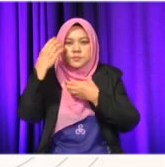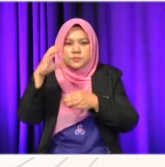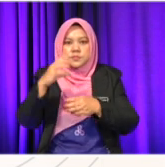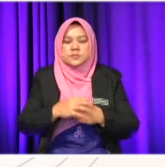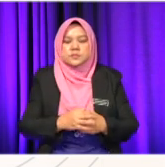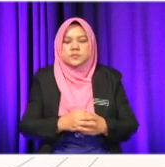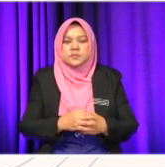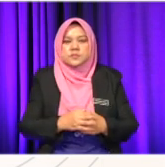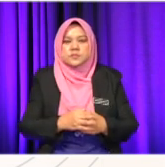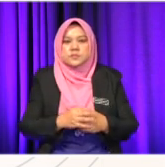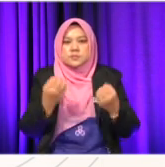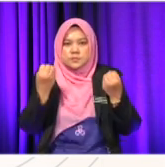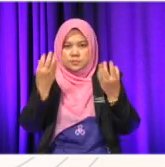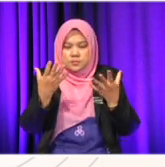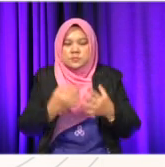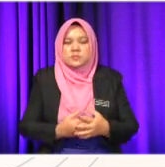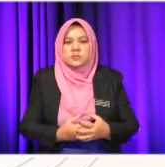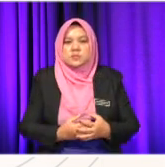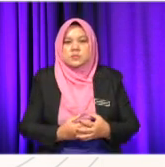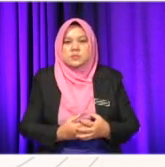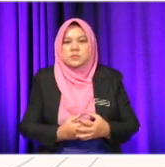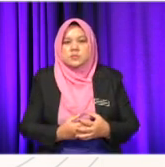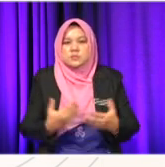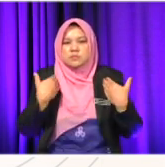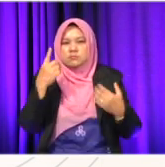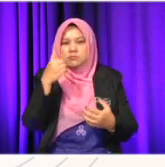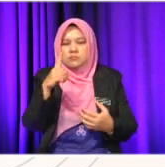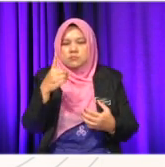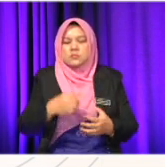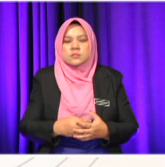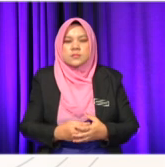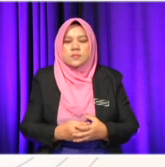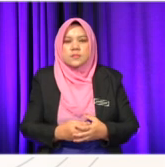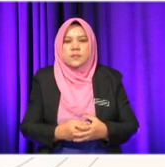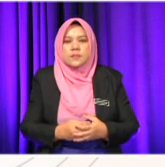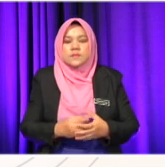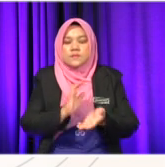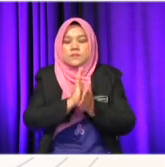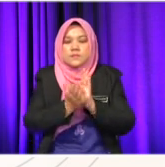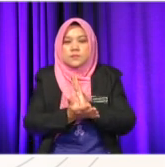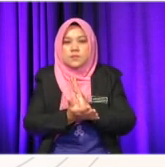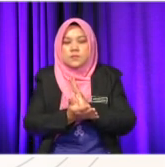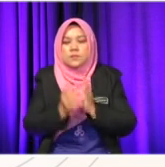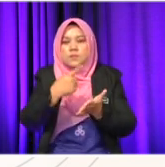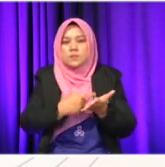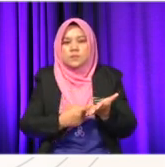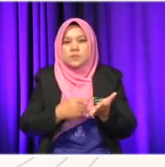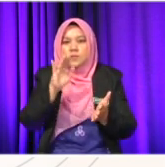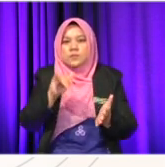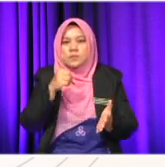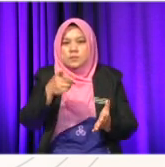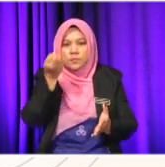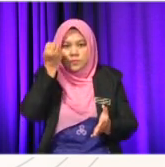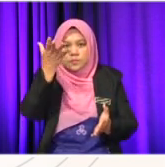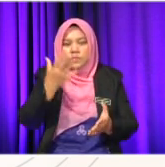cadangan ada banyak Akmal lebih kurang dalam 11 macam tuh Oke jadi apa yang kamu nyatakan